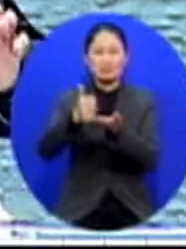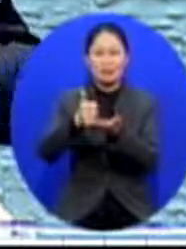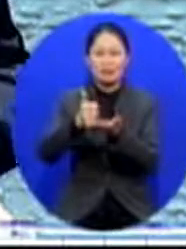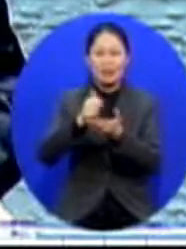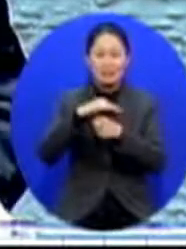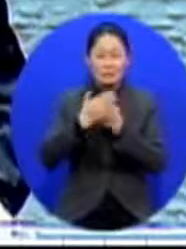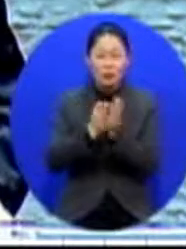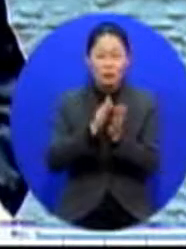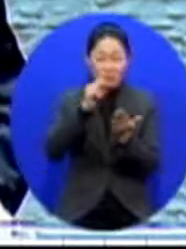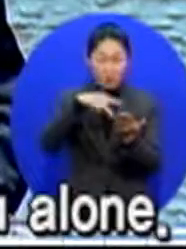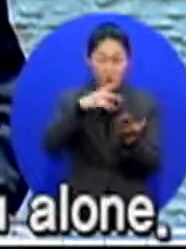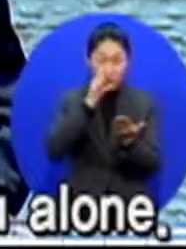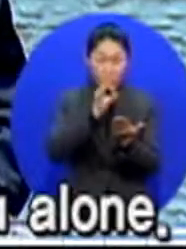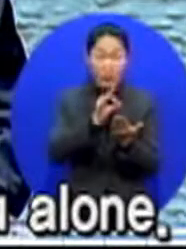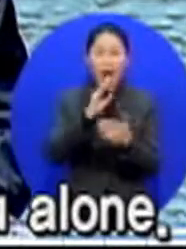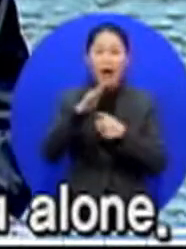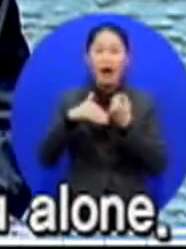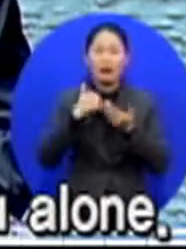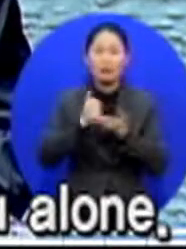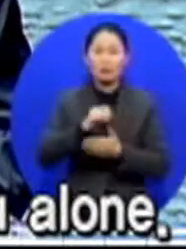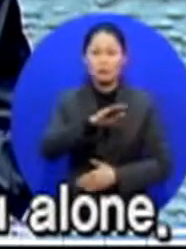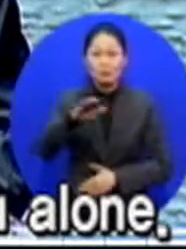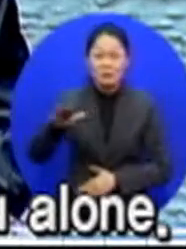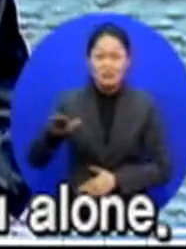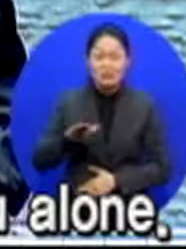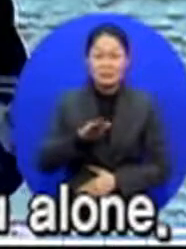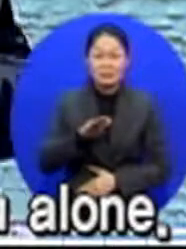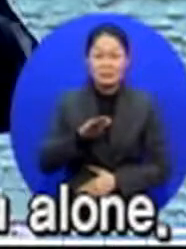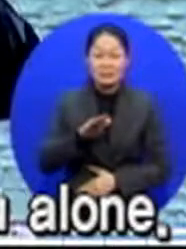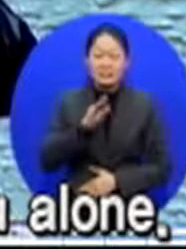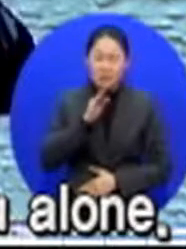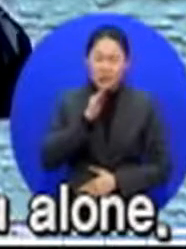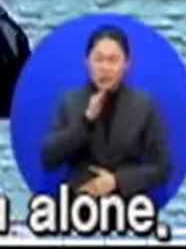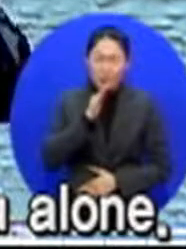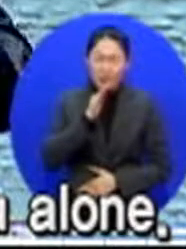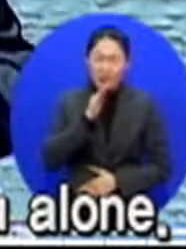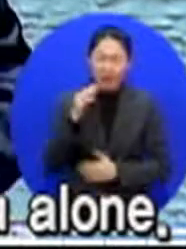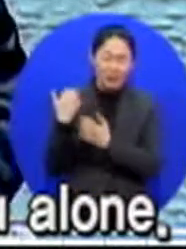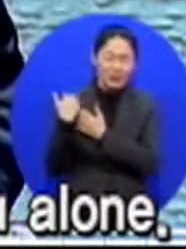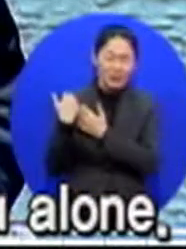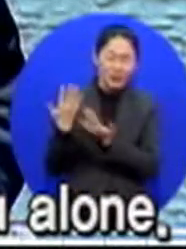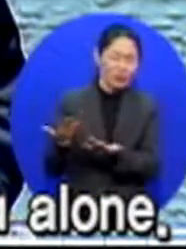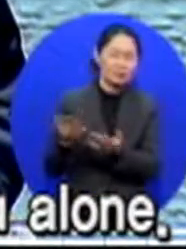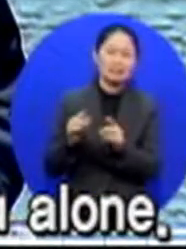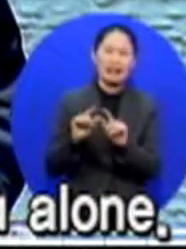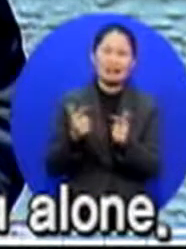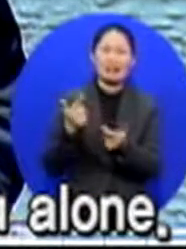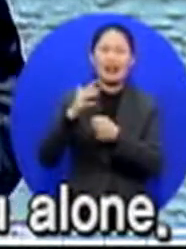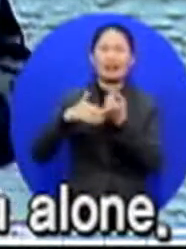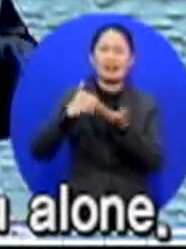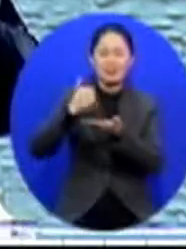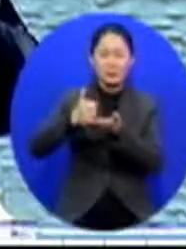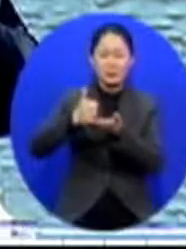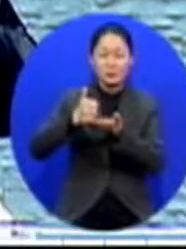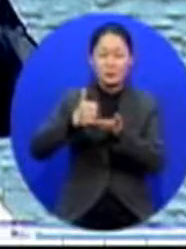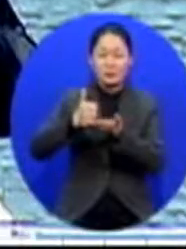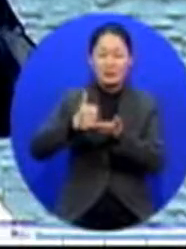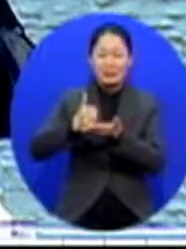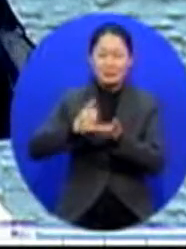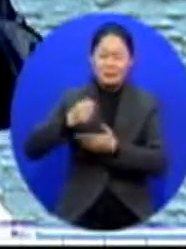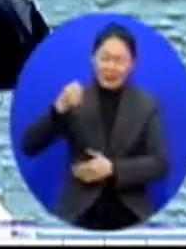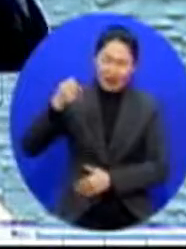성경을 읽어 보면 하나님은 우리를 정말 가만 내버려 두지 않으시는 하나님 자꾸만